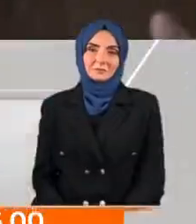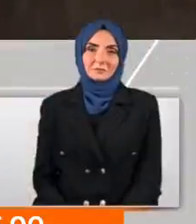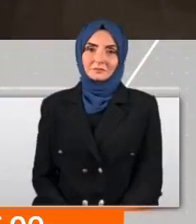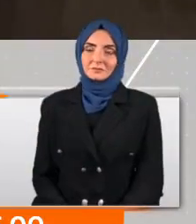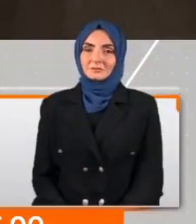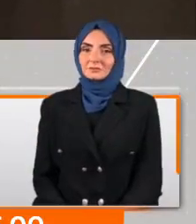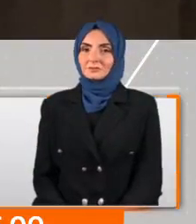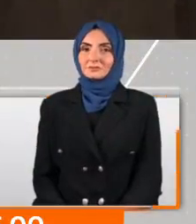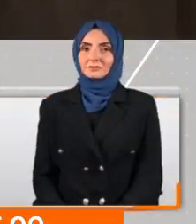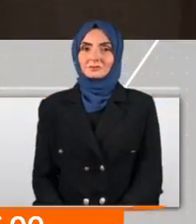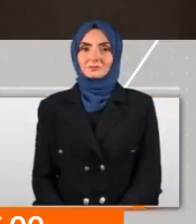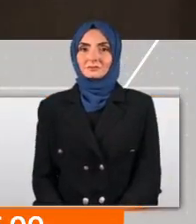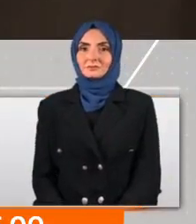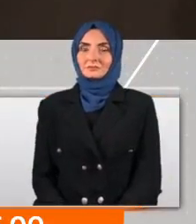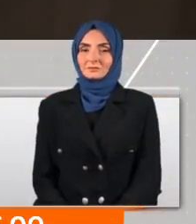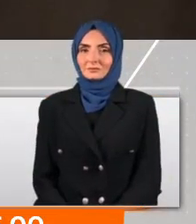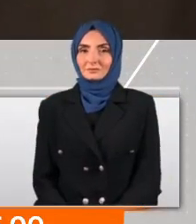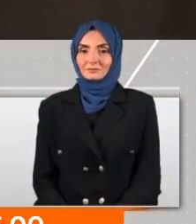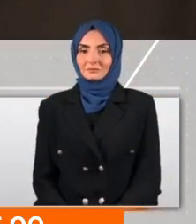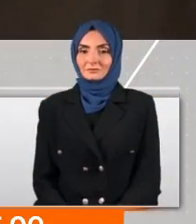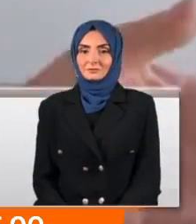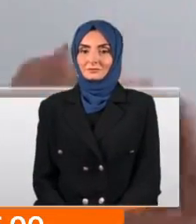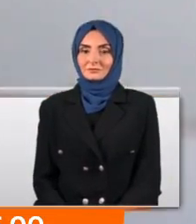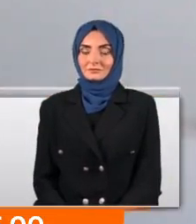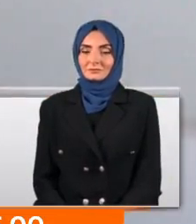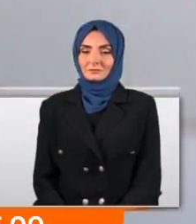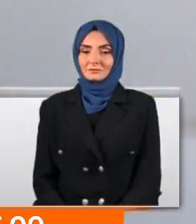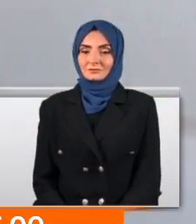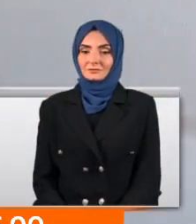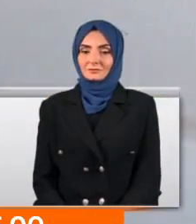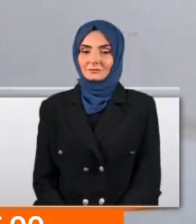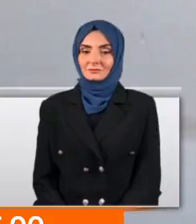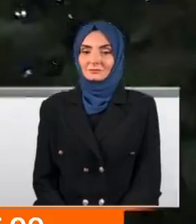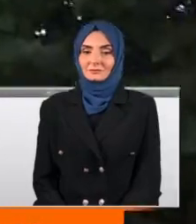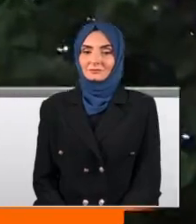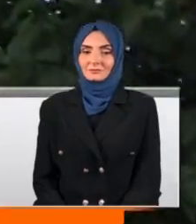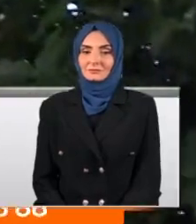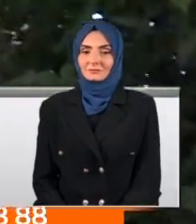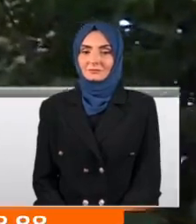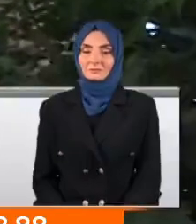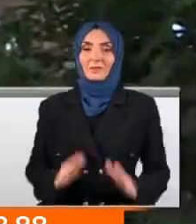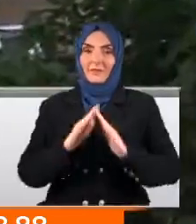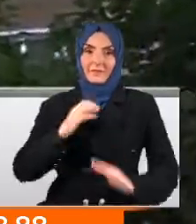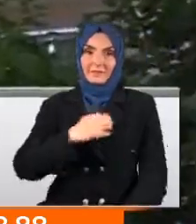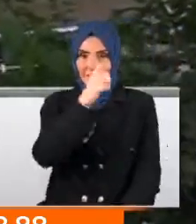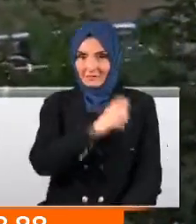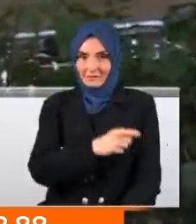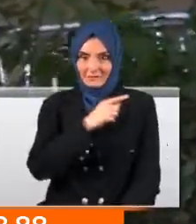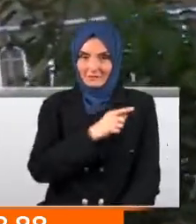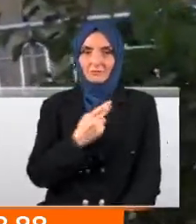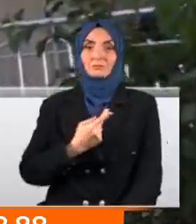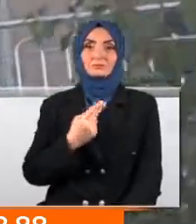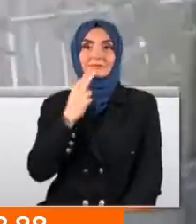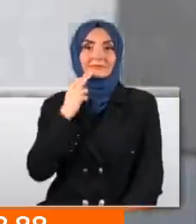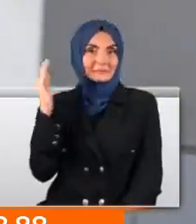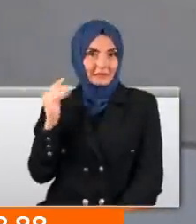devamlı çıkıyor ya bu sefer geldi şeyimi kesiyor asansörü mü çeşit bahanelerle evi boşaltmıyor ev sahibi kızım taşınacak evden